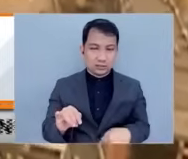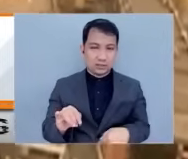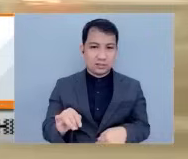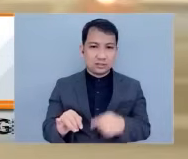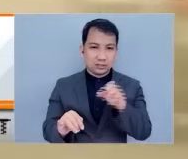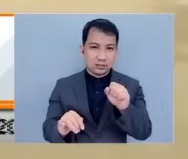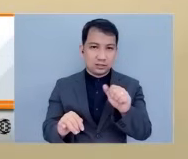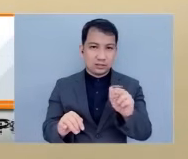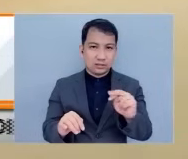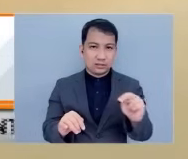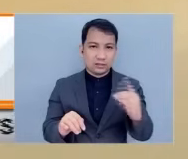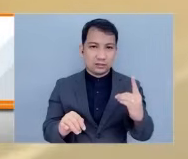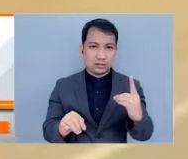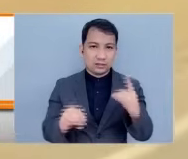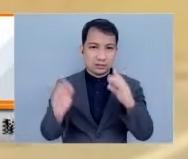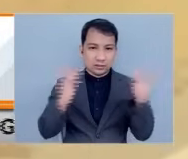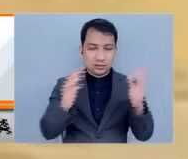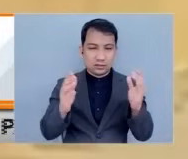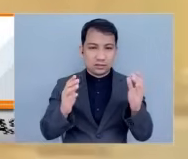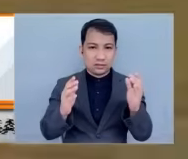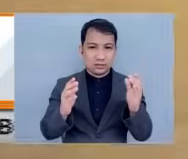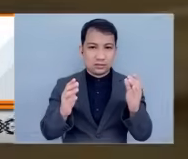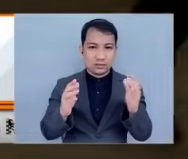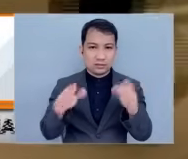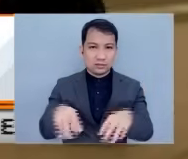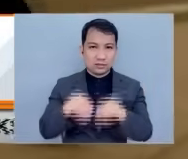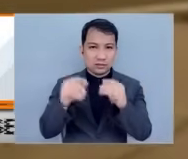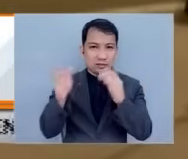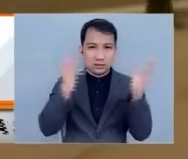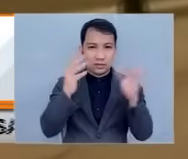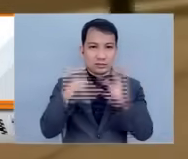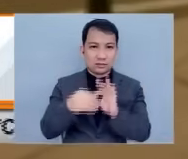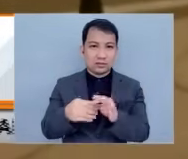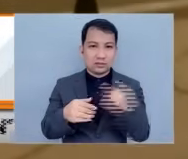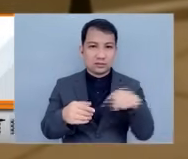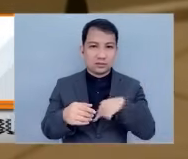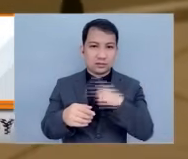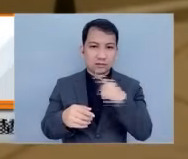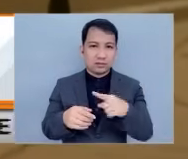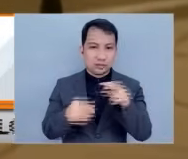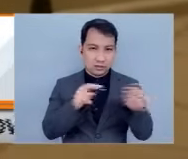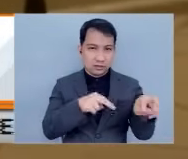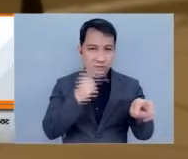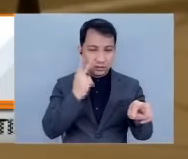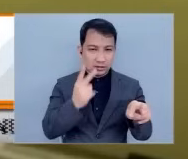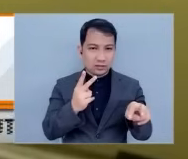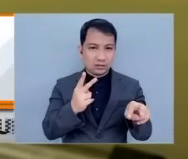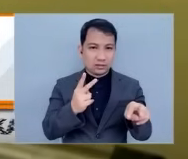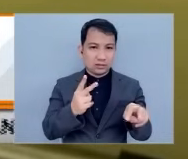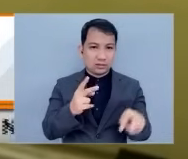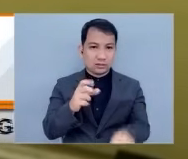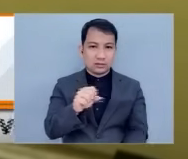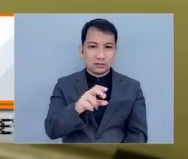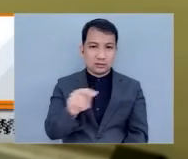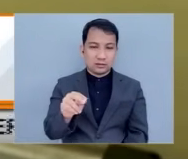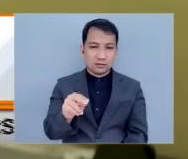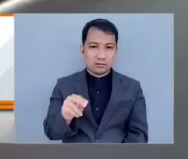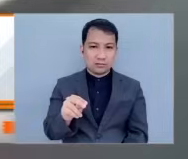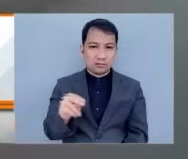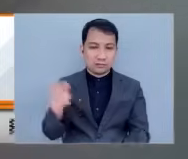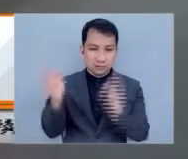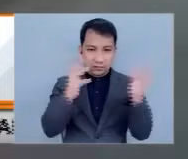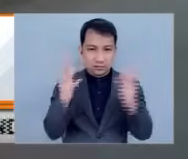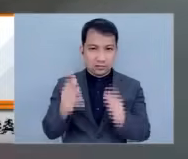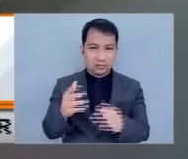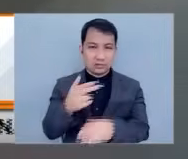malakas na hagupit ng hangin na may dalang buhangin o alikabok. Mahikitang halos tangayin ng sandstorm ang mga motorista sa gitna ng highway.